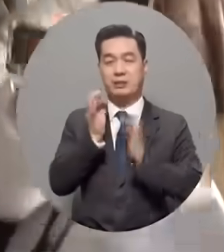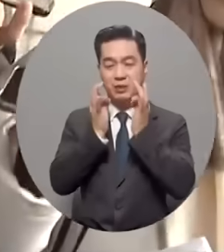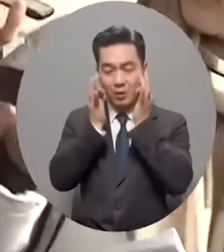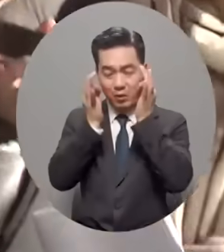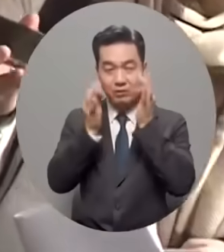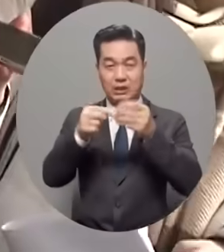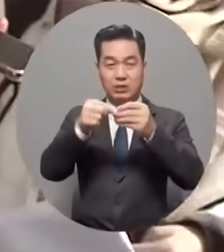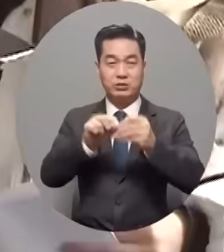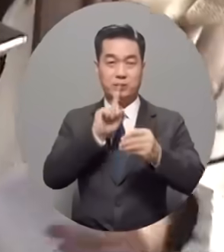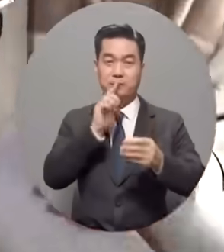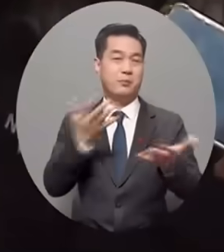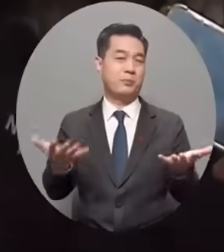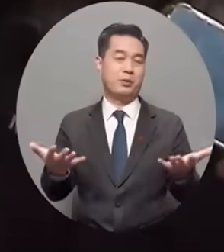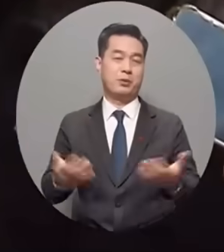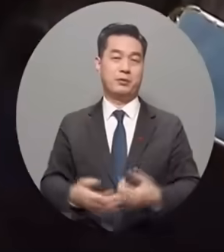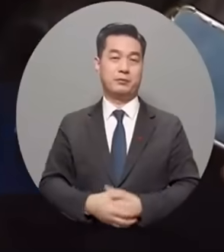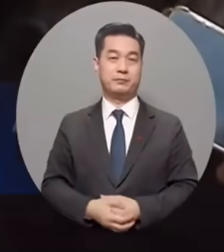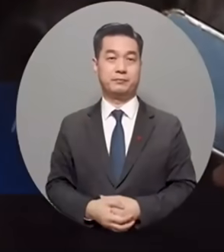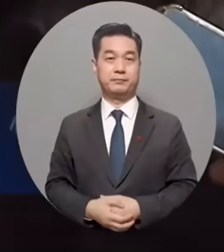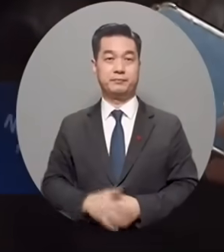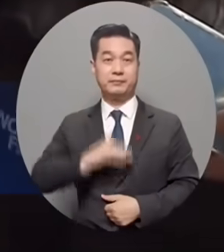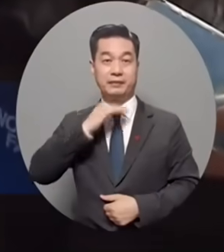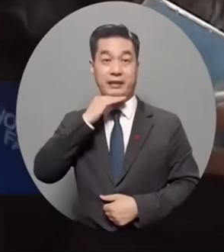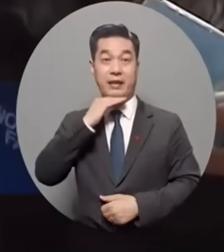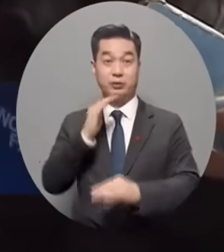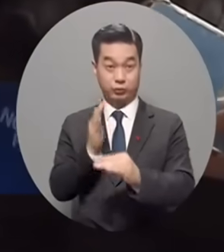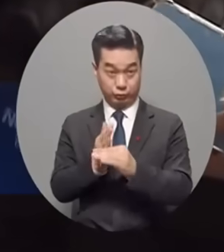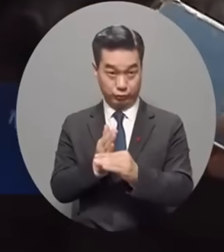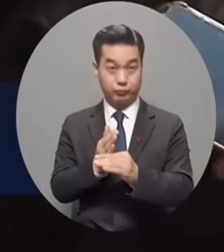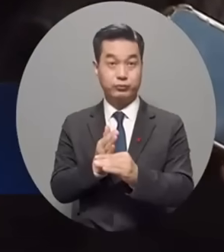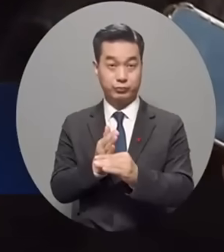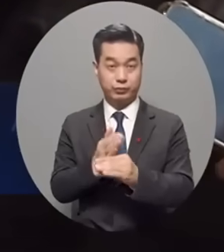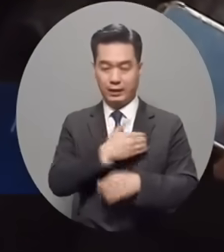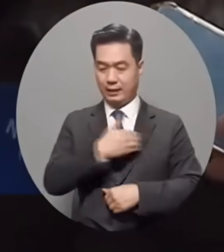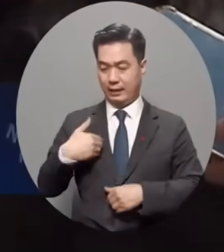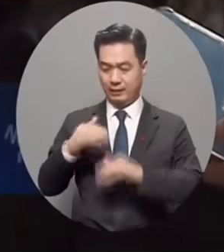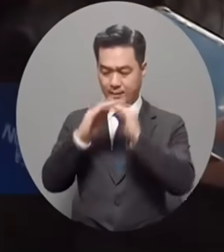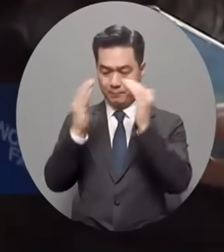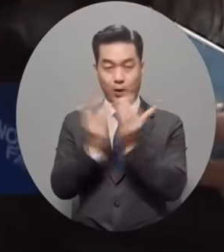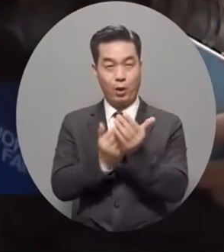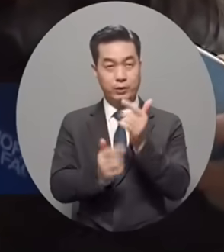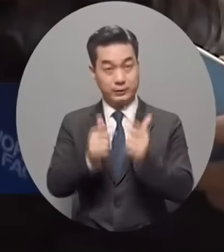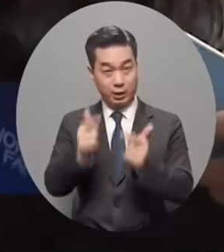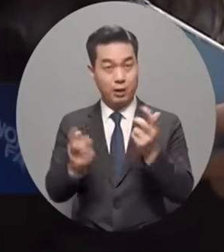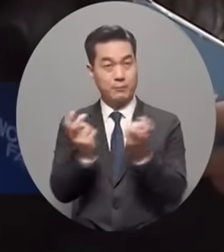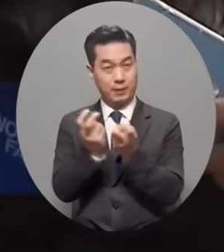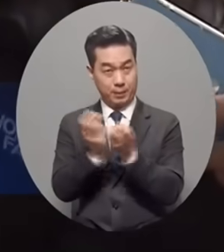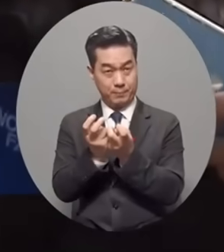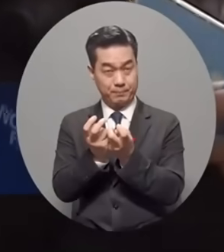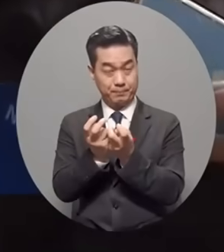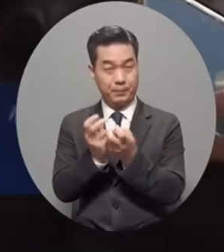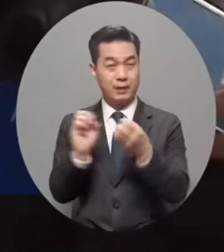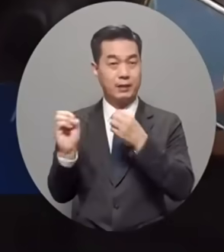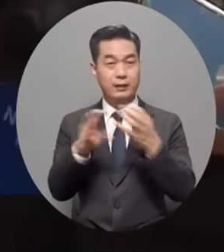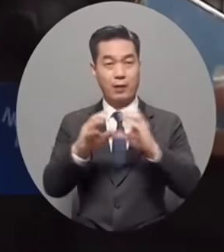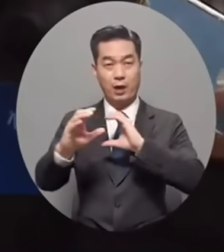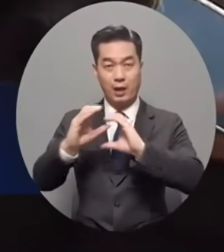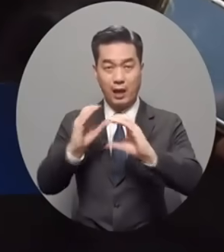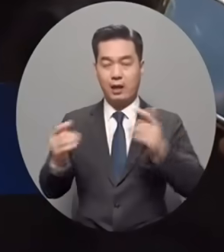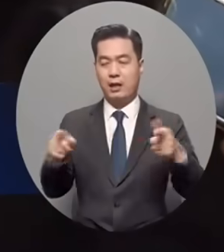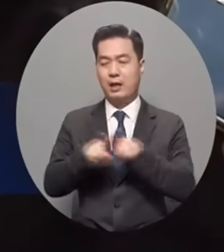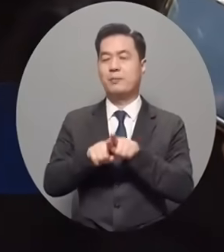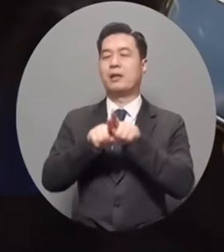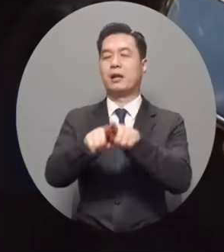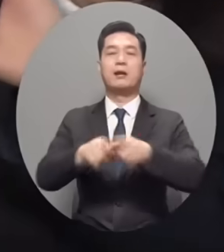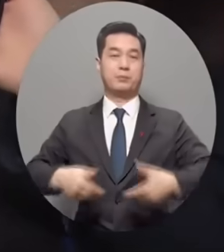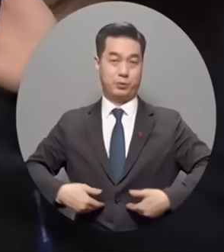언급은 하지 않았습니다. 기다리고 있는 중이고 할 수 있는 모든 길을 열어놓고 또 대화하고 또 함께 가야